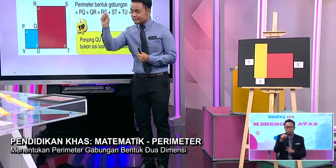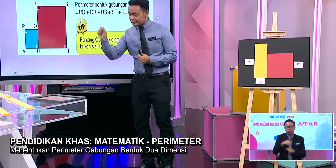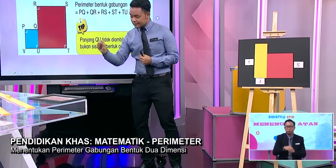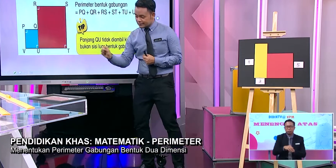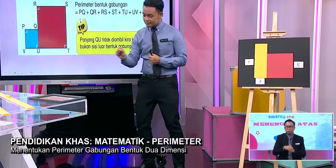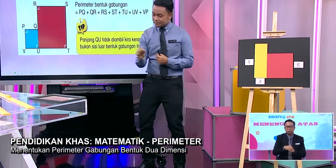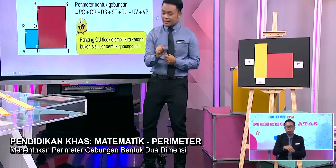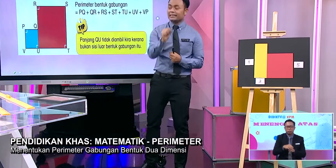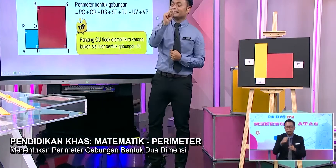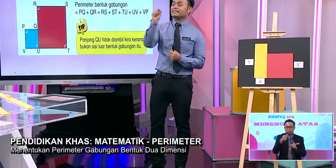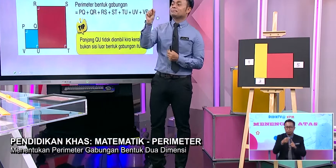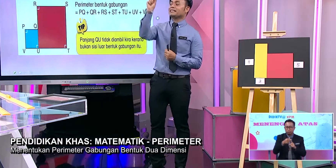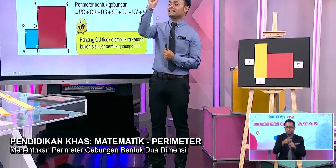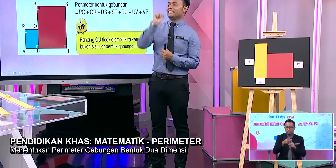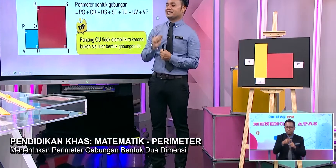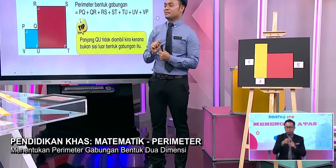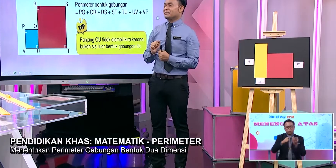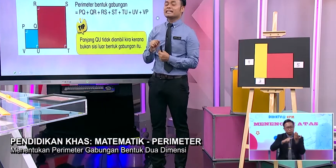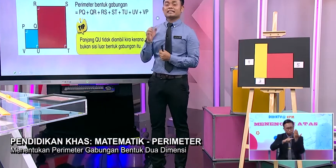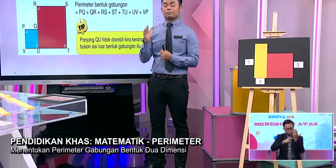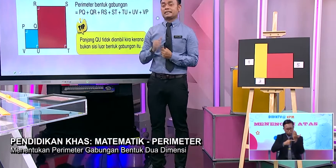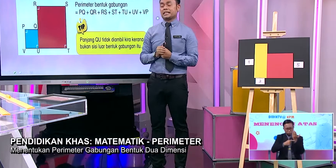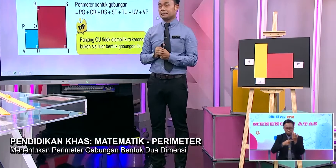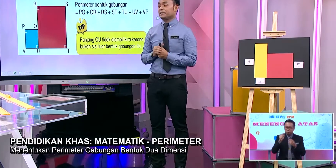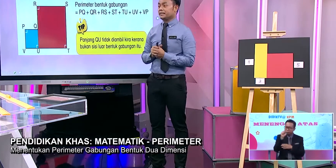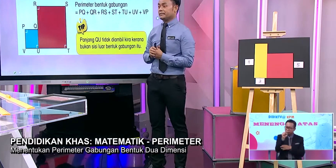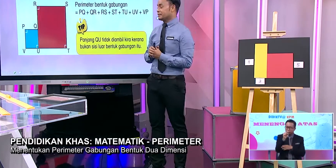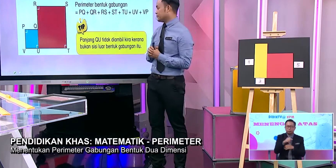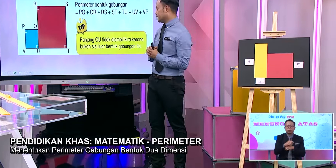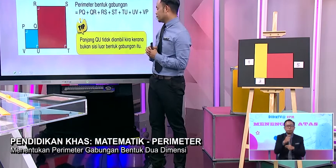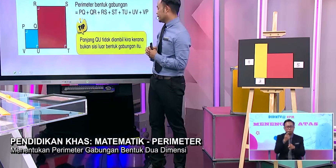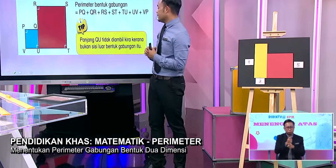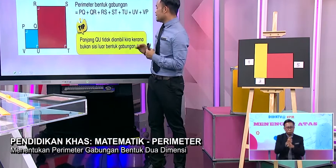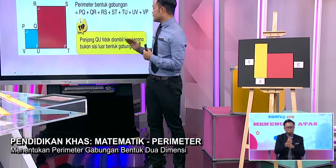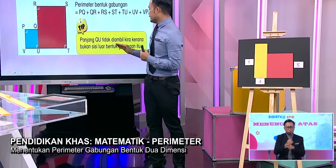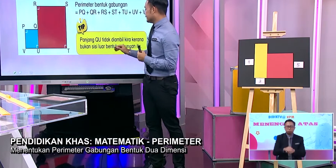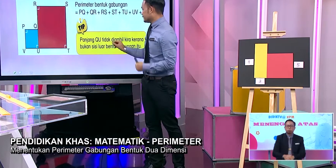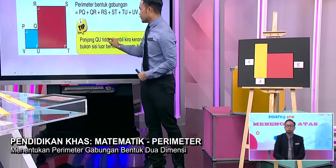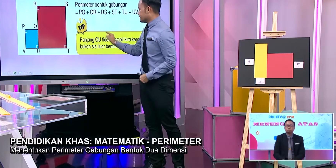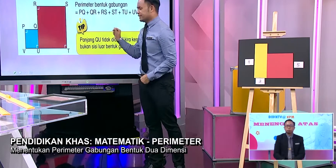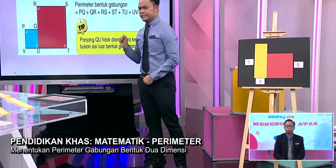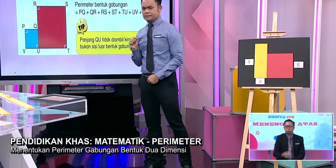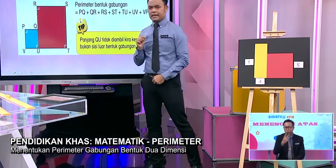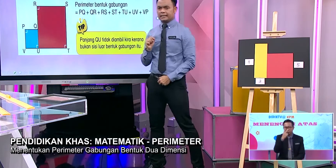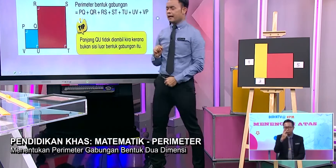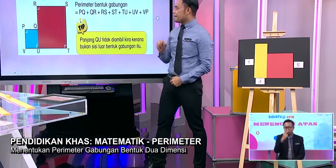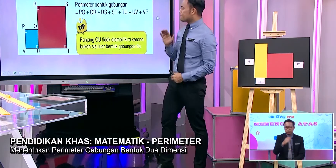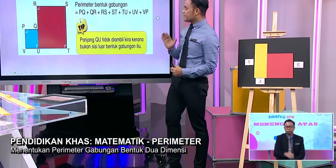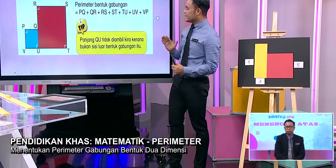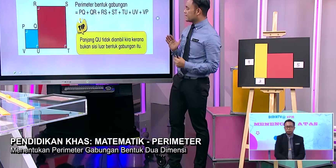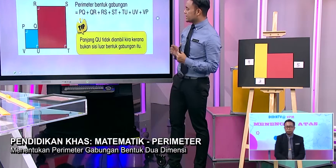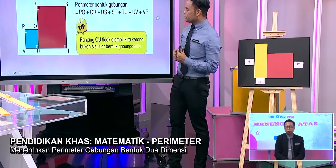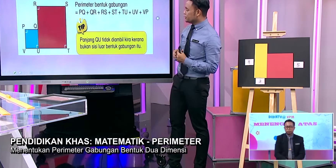ketat titik balik kepada titiknya kamu sebanyak cara pengiraan yang sebegitu Oke jadi kita tengok di sini tipsnya adalah